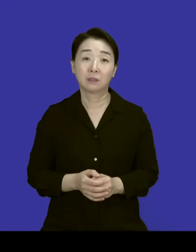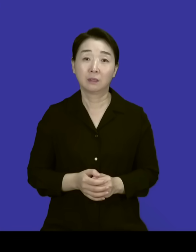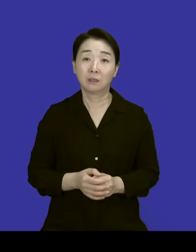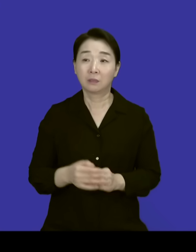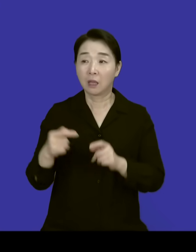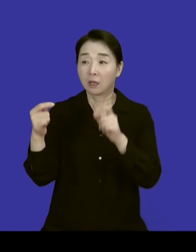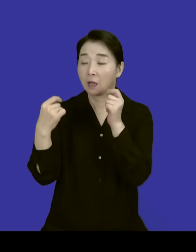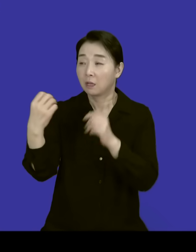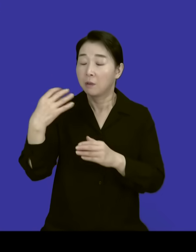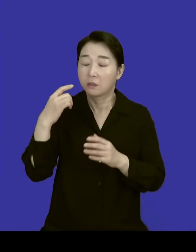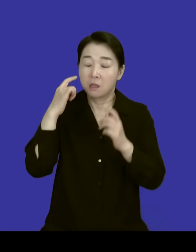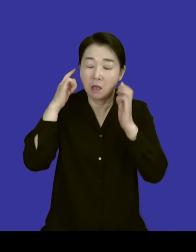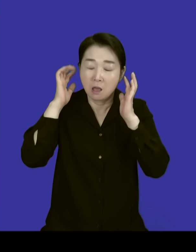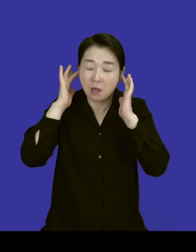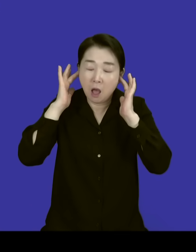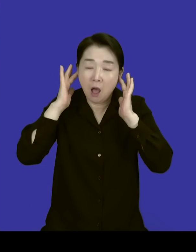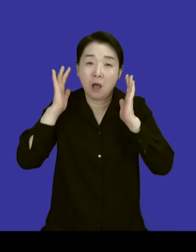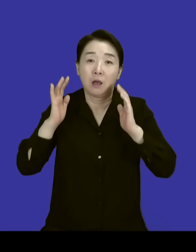얘기하셨어요. 그래요? 네.